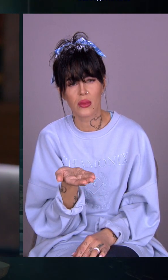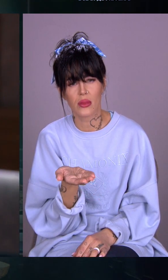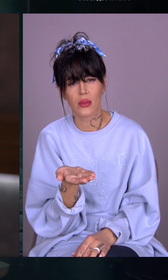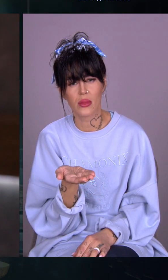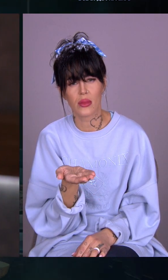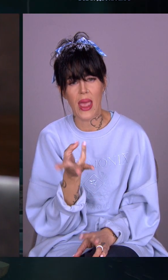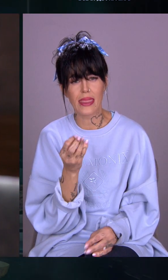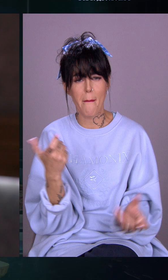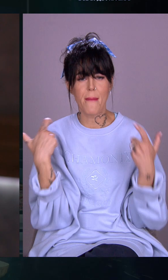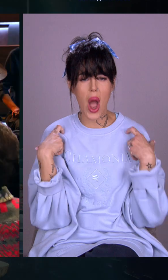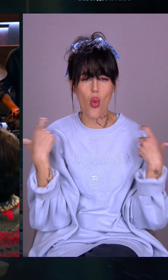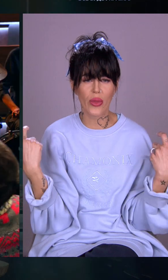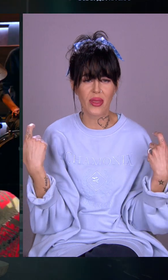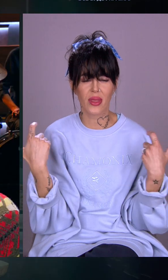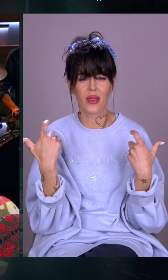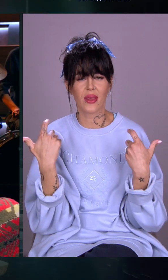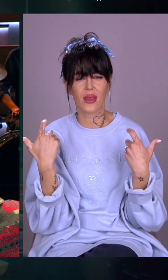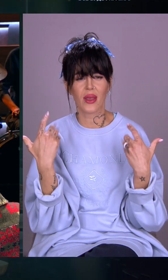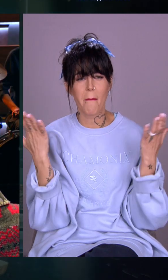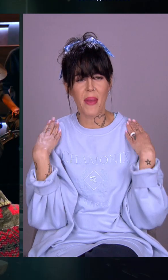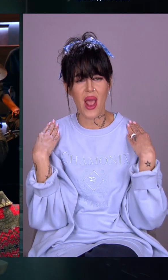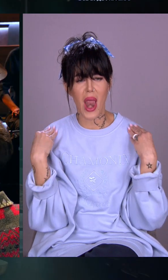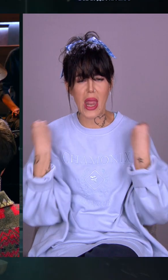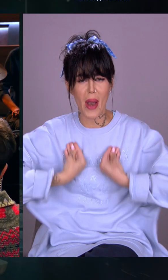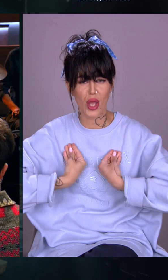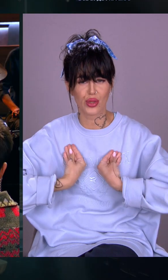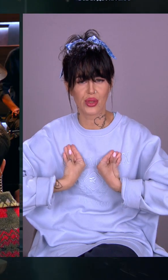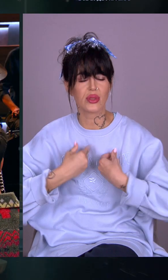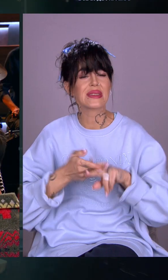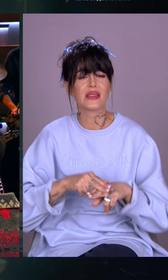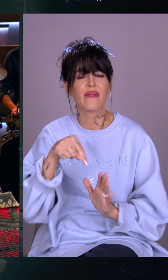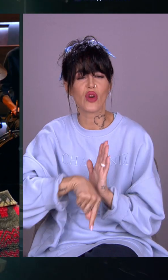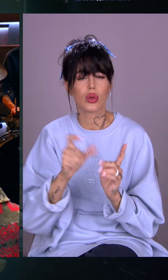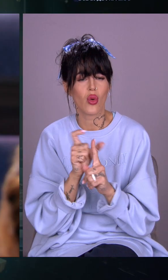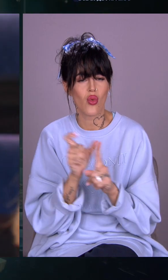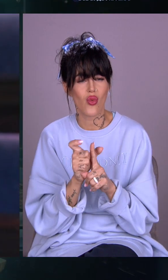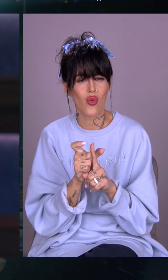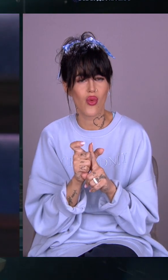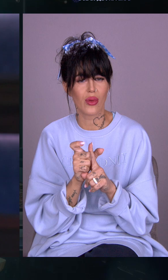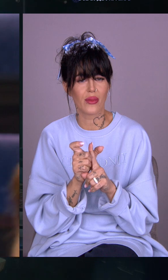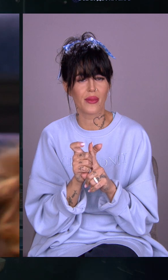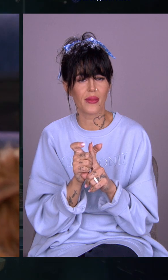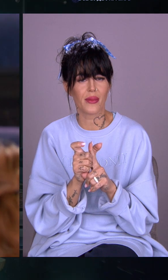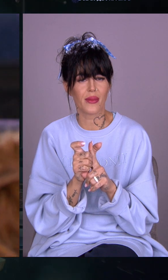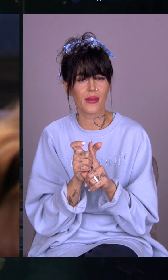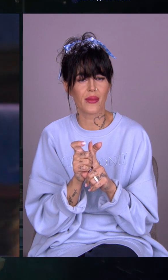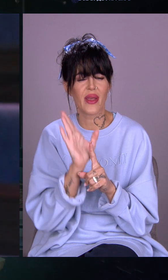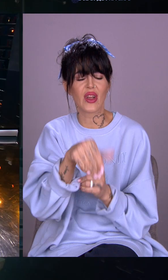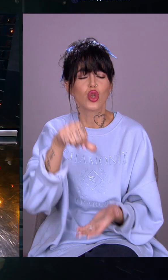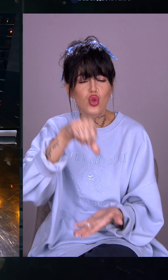погони. Що, плечі? На плечі. Взяти на плечі. Відка сказала, але це не забороняється,